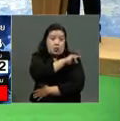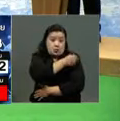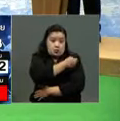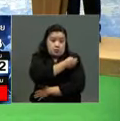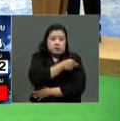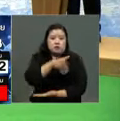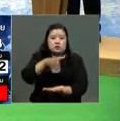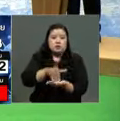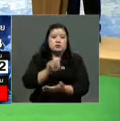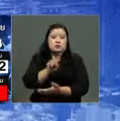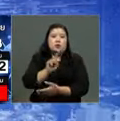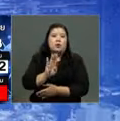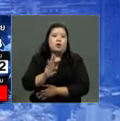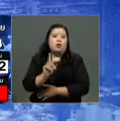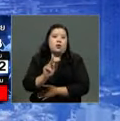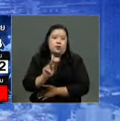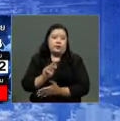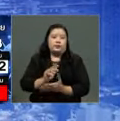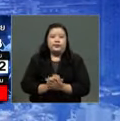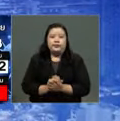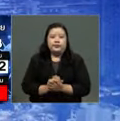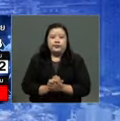นะครับขอบพระคุณนะครับนายแพทย์ทวีศิลป์วิษณุโยธินนะครับโฆษกศูนย์บริหารสถานการณ์โควิ19